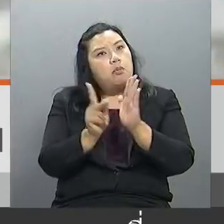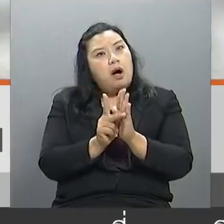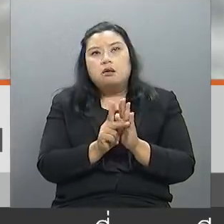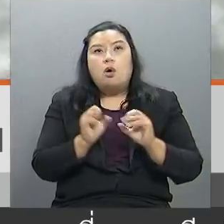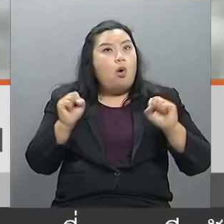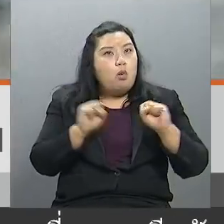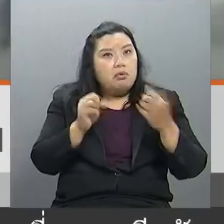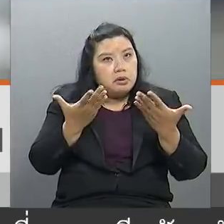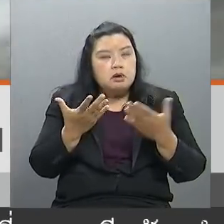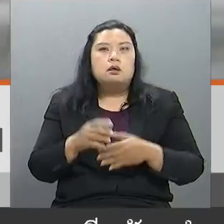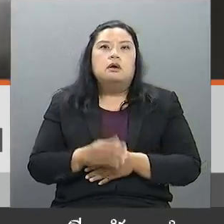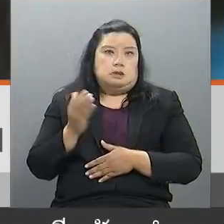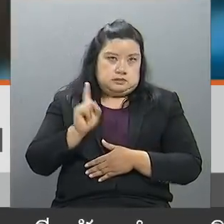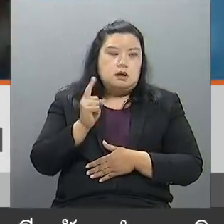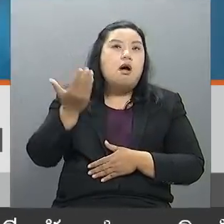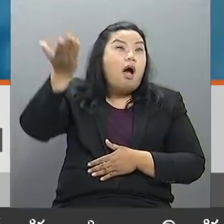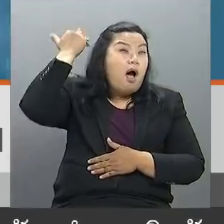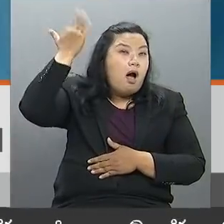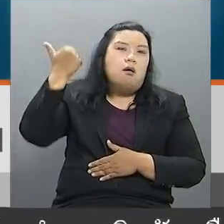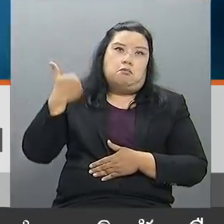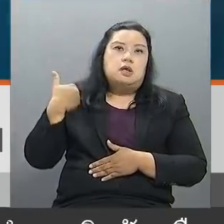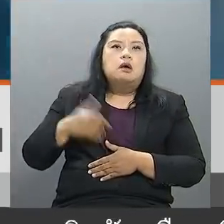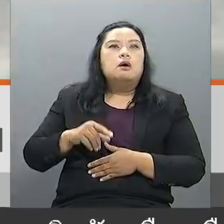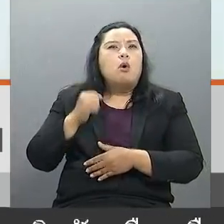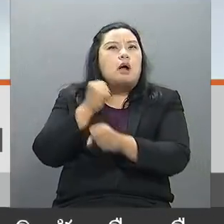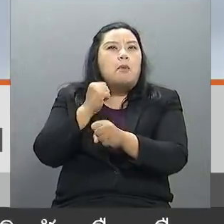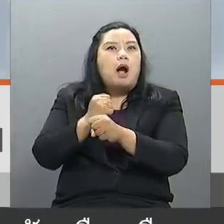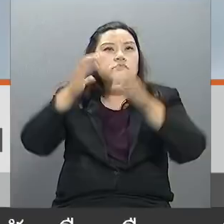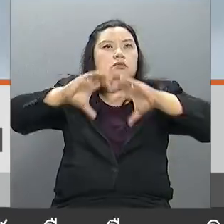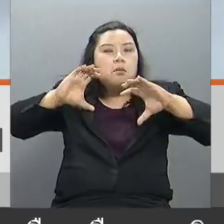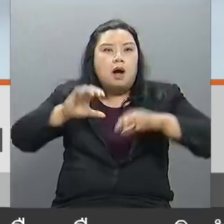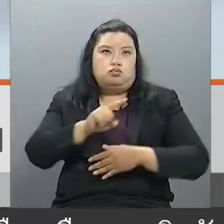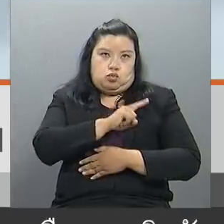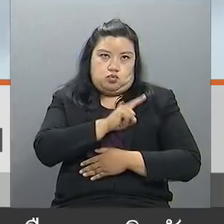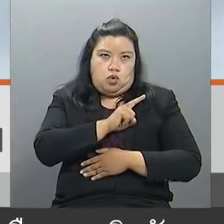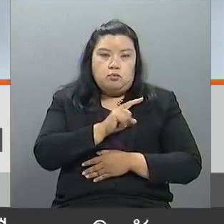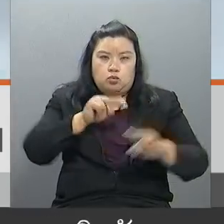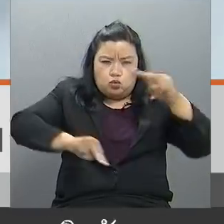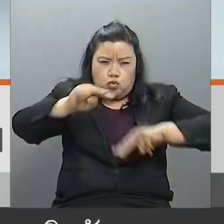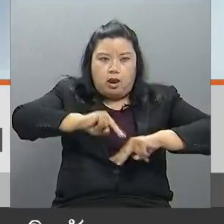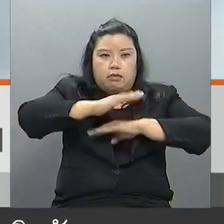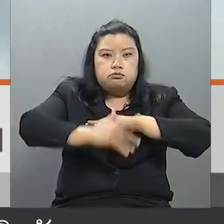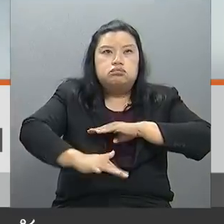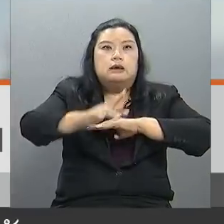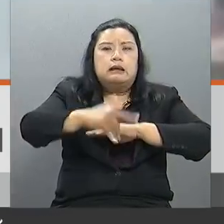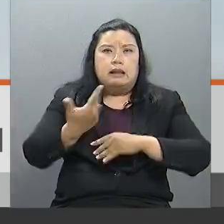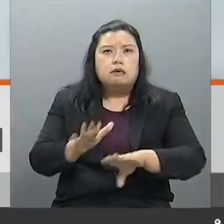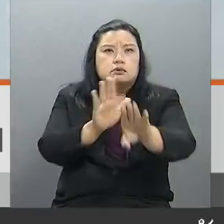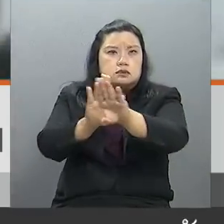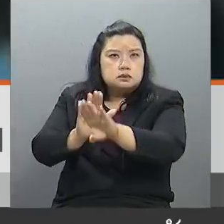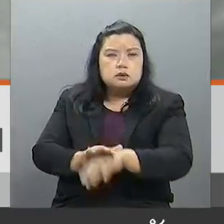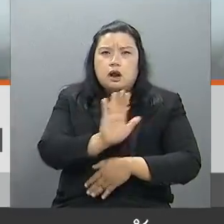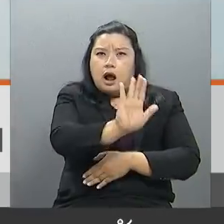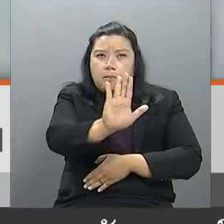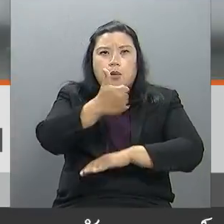แม้ก่อนหน้านี้จะมีเจ้าหน้าที่ระดับสูงลงพื้นที่ตรวจทะเลอ่าวบ้านดอนมาแล้วหลายครั้งและก็ห้ามปรามไม่ให้กลุ่มผู้มีอิทธิพลใช้